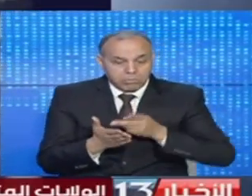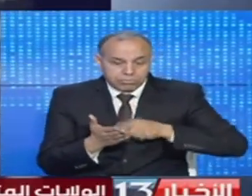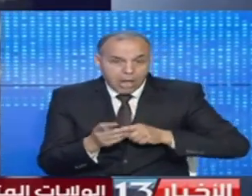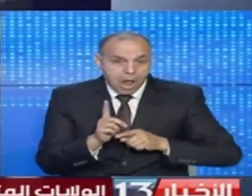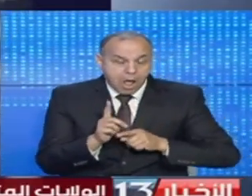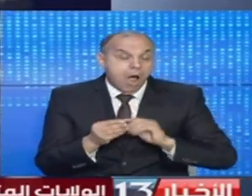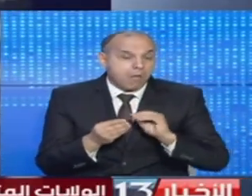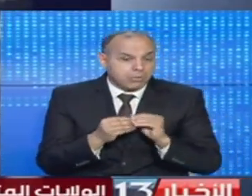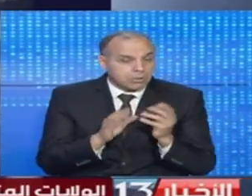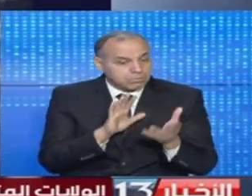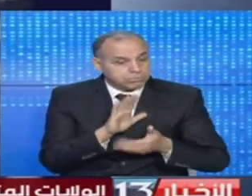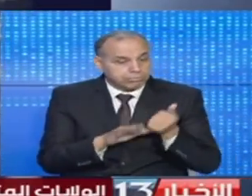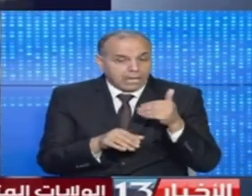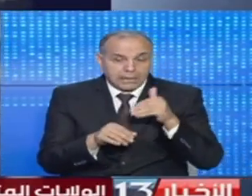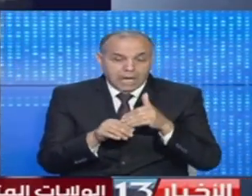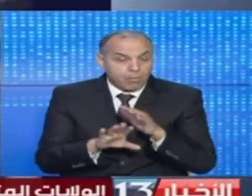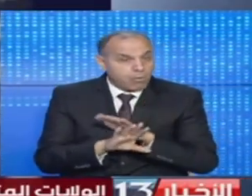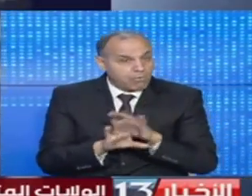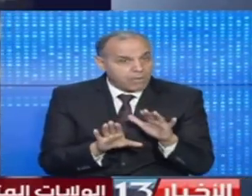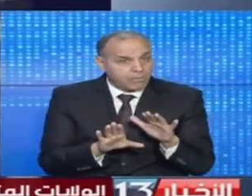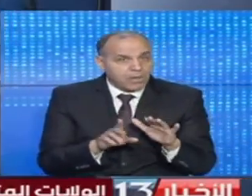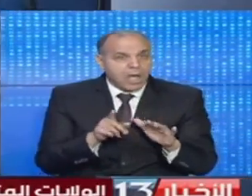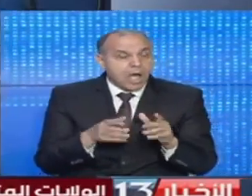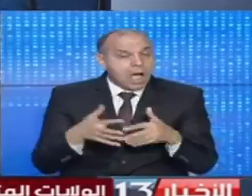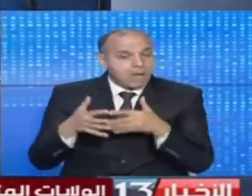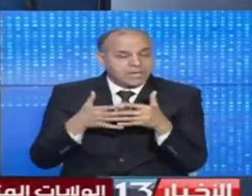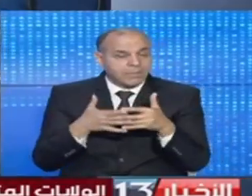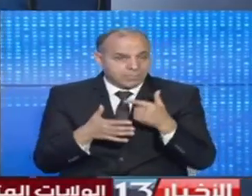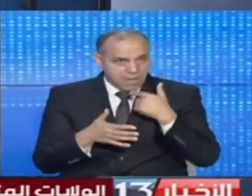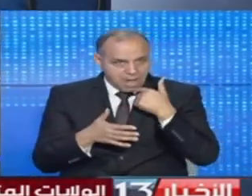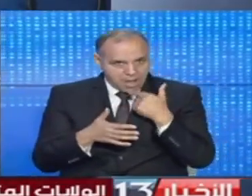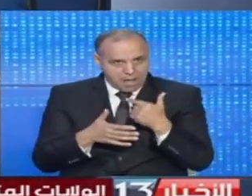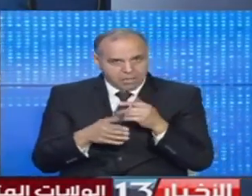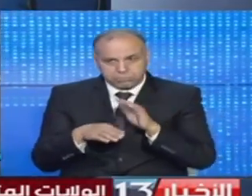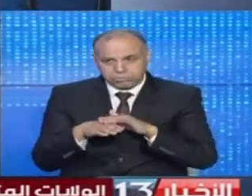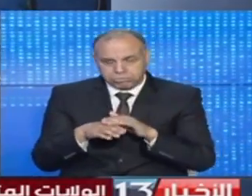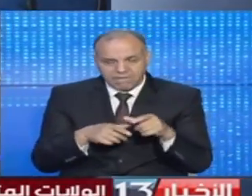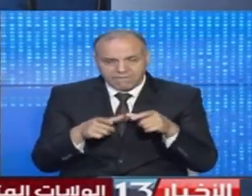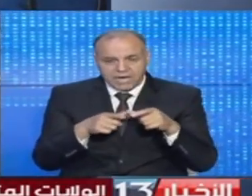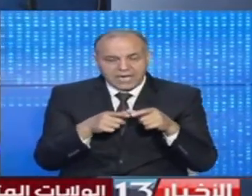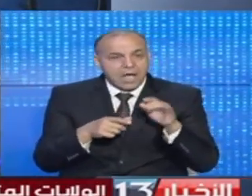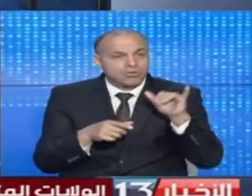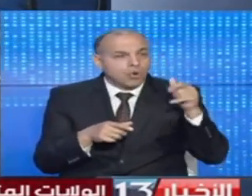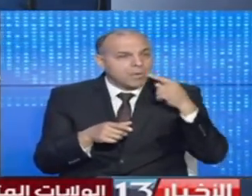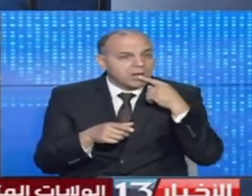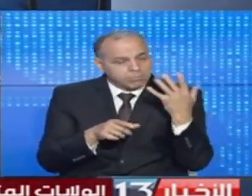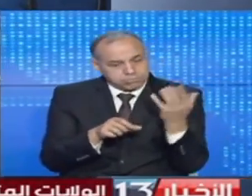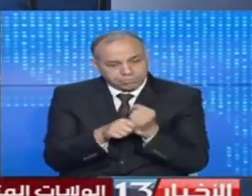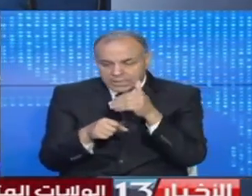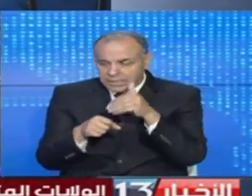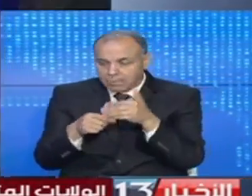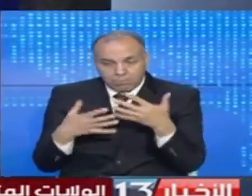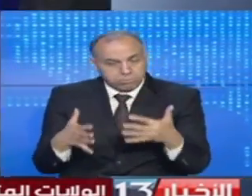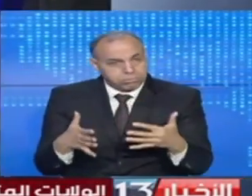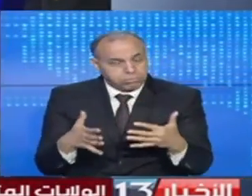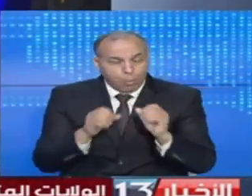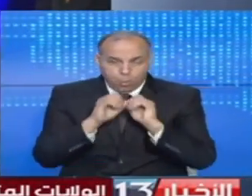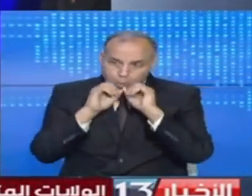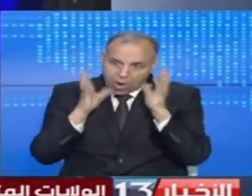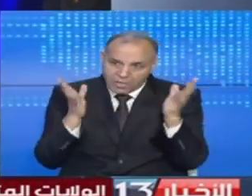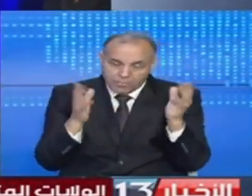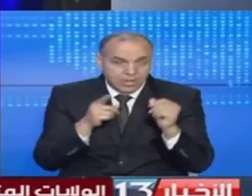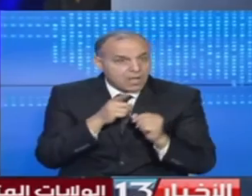بفوز بيد في الانتخابات الرئاسيه الامريكيه واشار فريق بيد الى ان فوزه في الانتخابات واضح